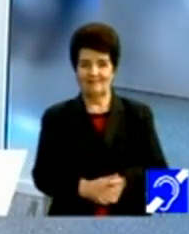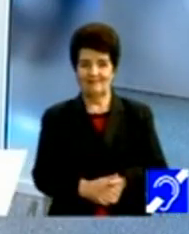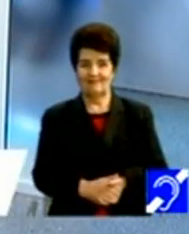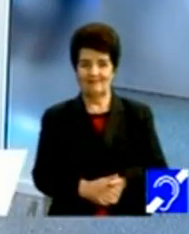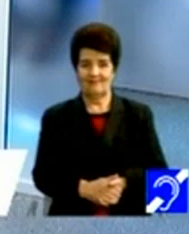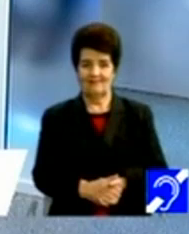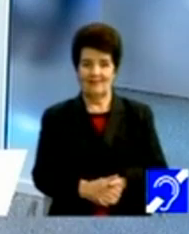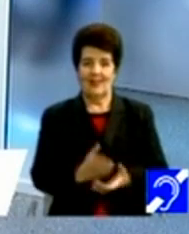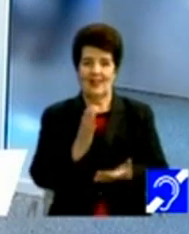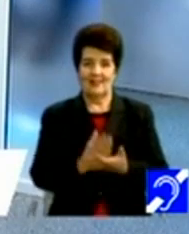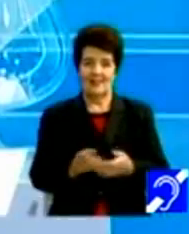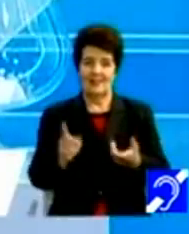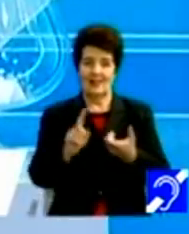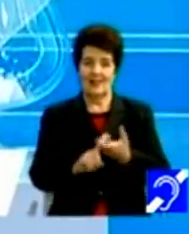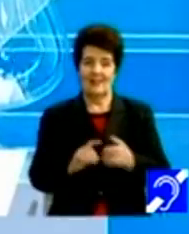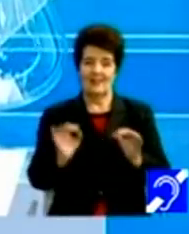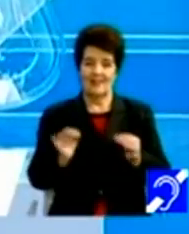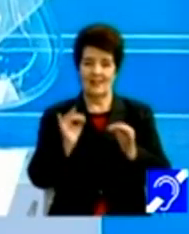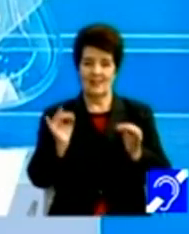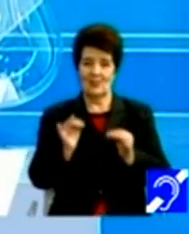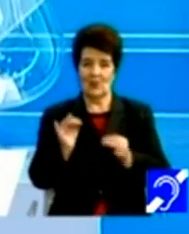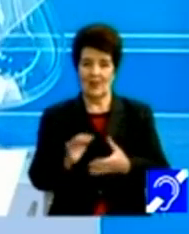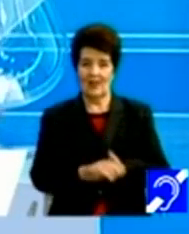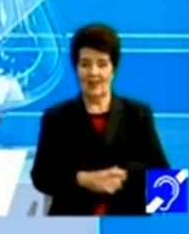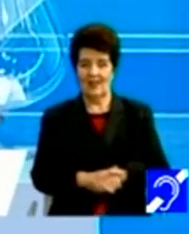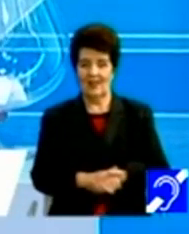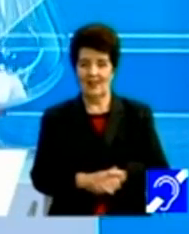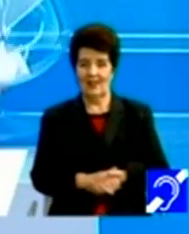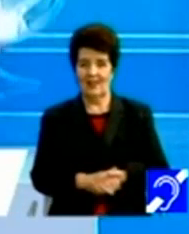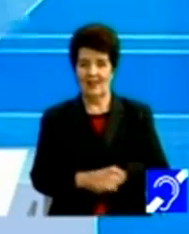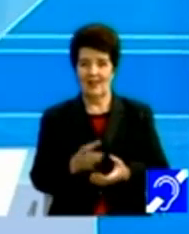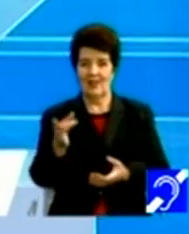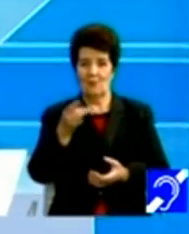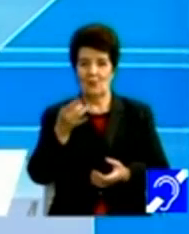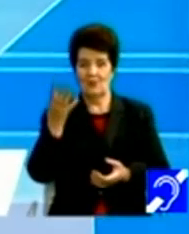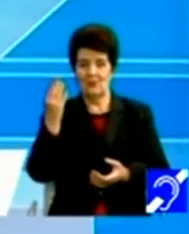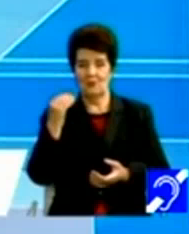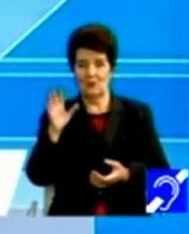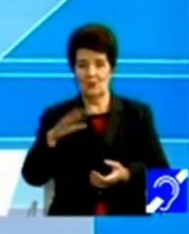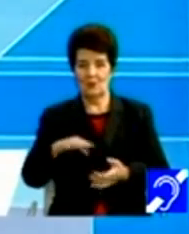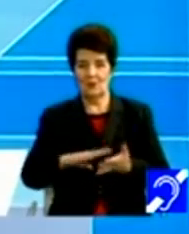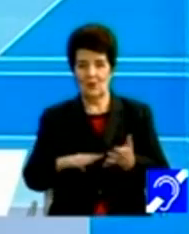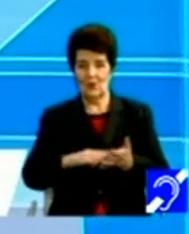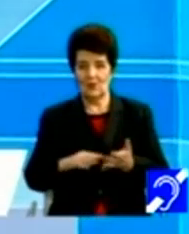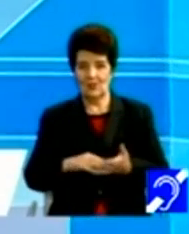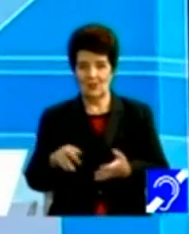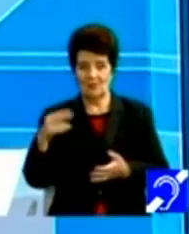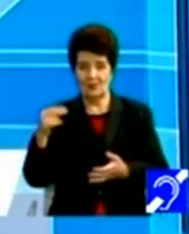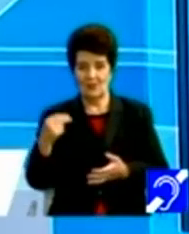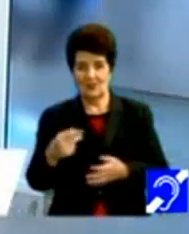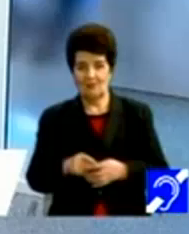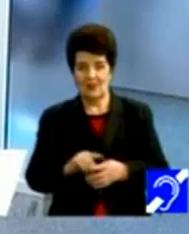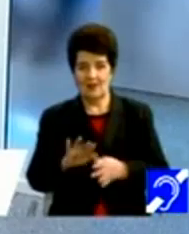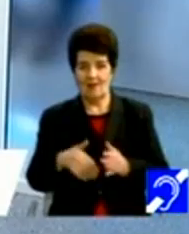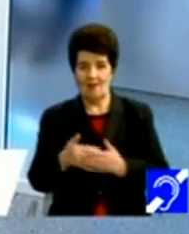Sunt legate de istoria recentă a Republicii Moldova de după 90 și de președinții pe care am avut până